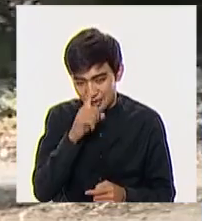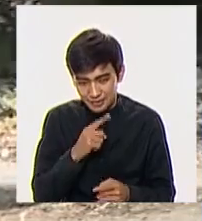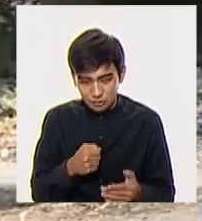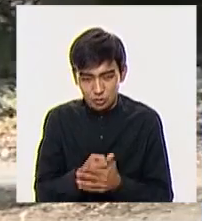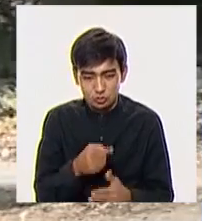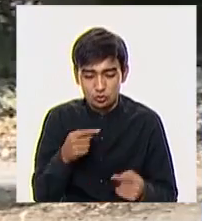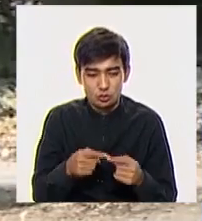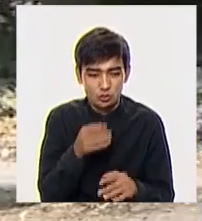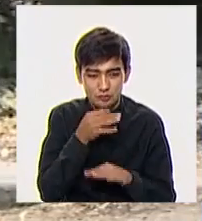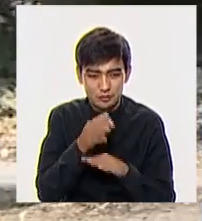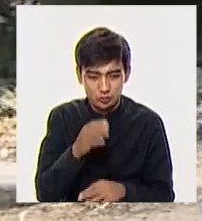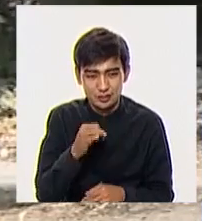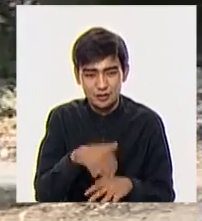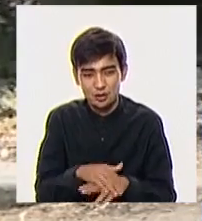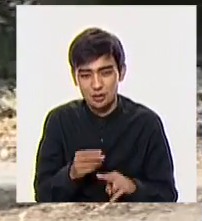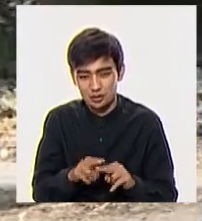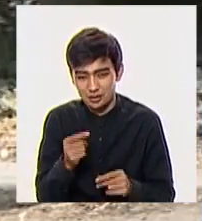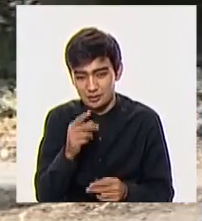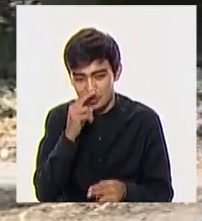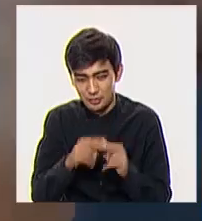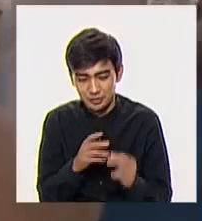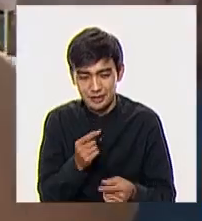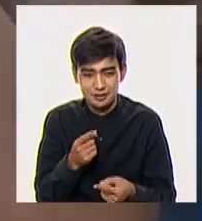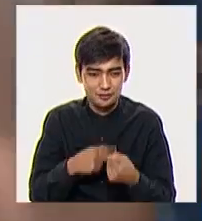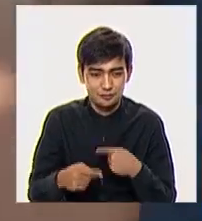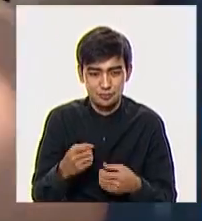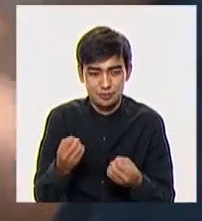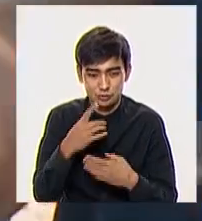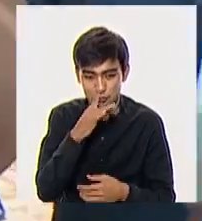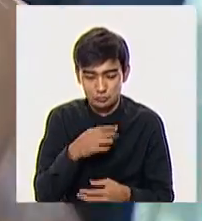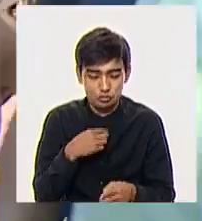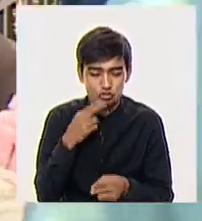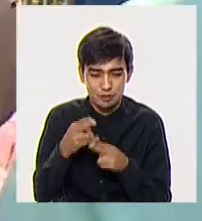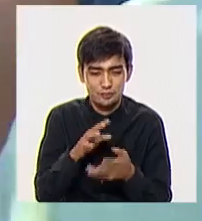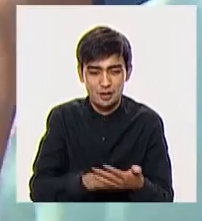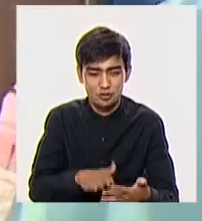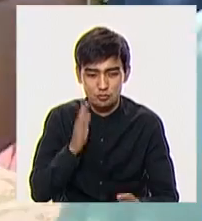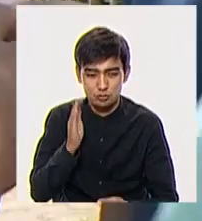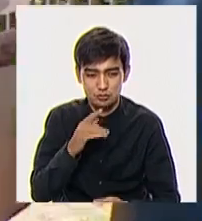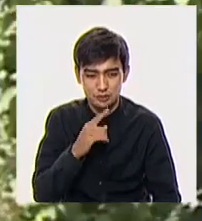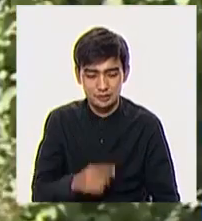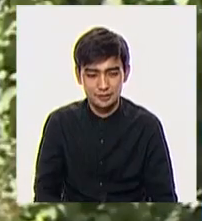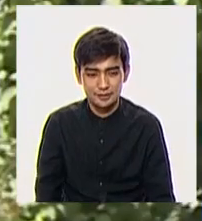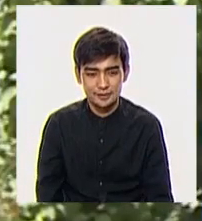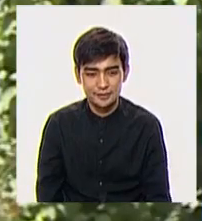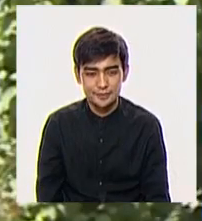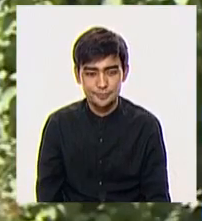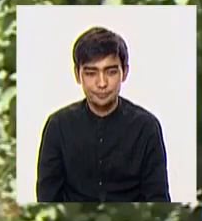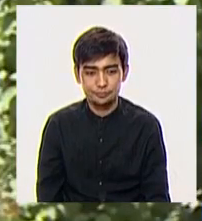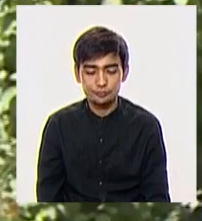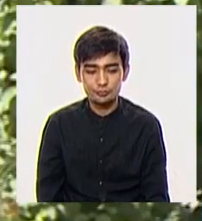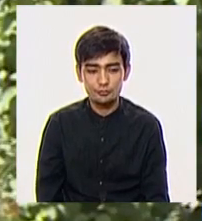Ал қаражатынан қағылған қара халық қомақты қаржымызды қайтармайынша шағымдана беруден қайтпаймыз деп отыр. Мақсат Жақсыбайұлы,